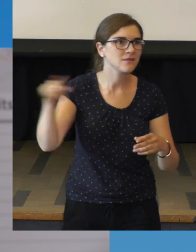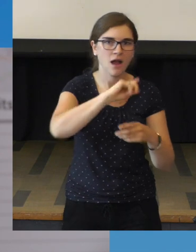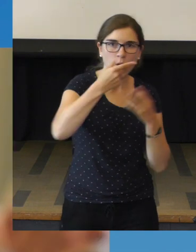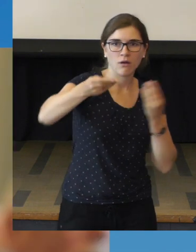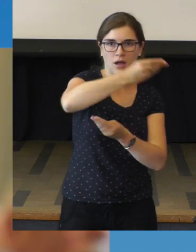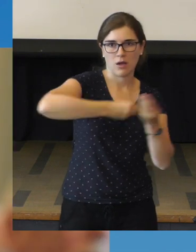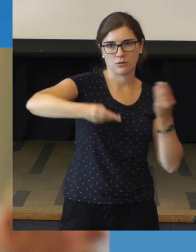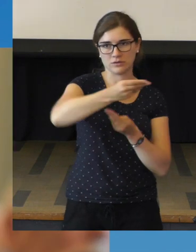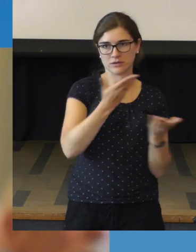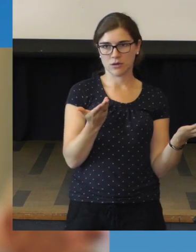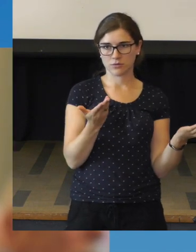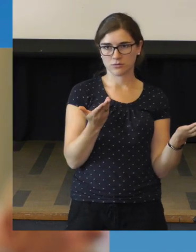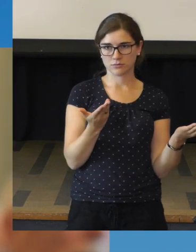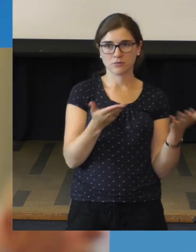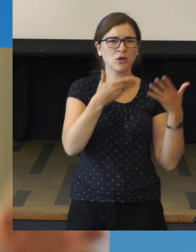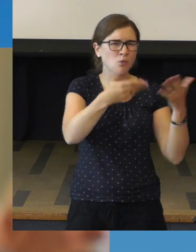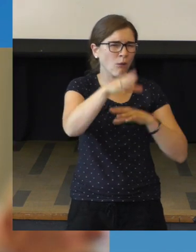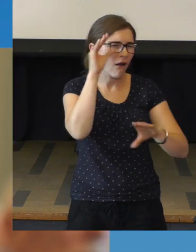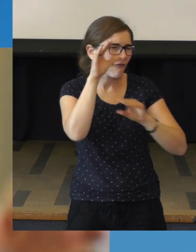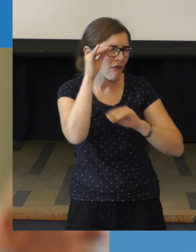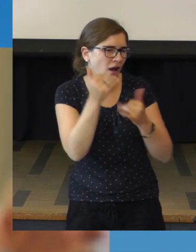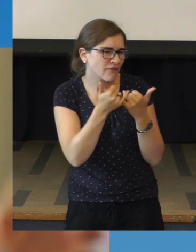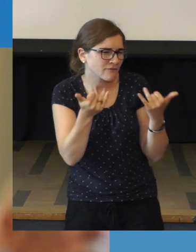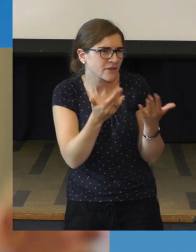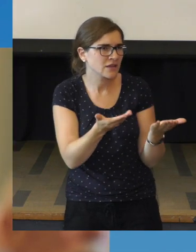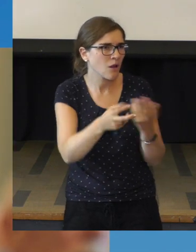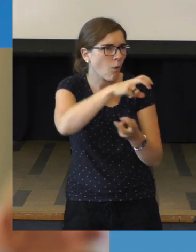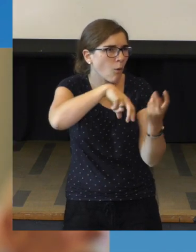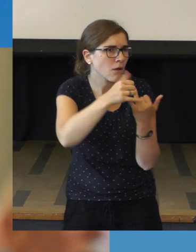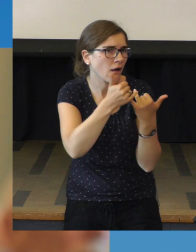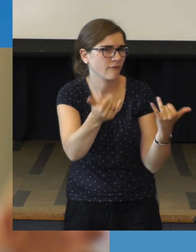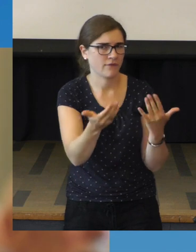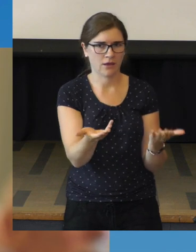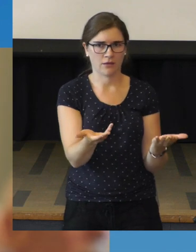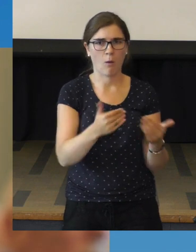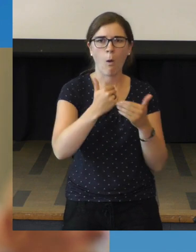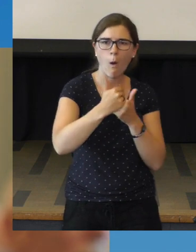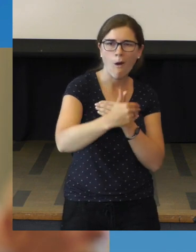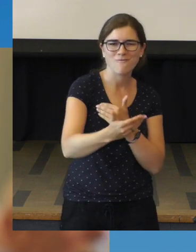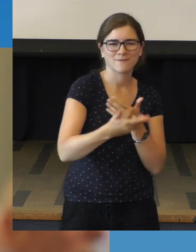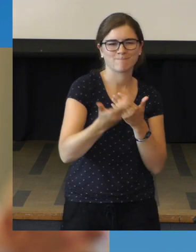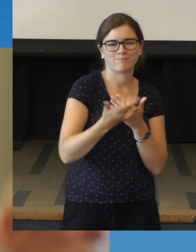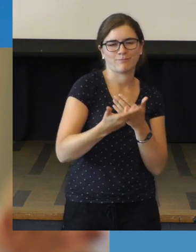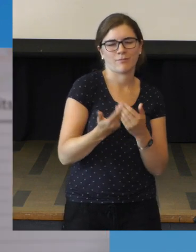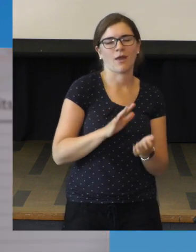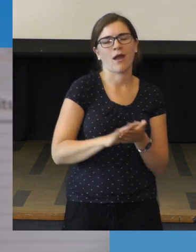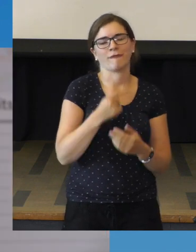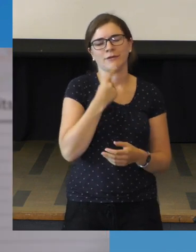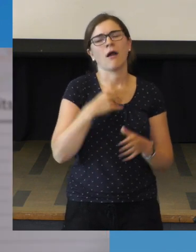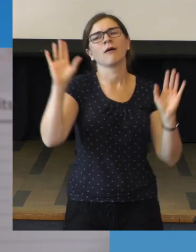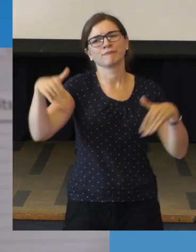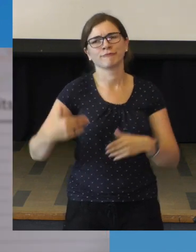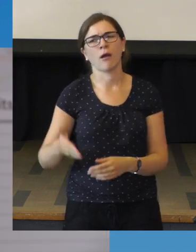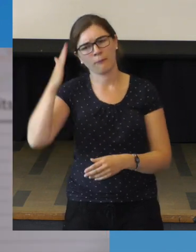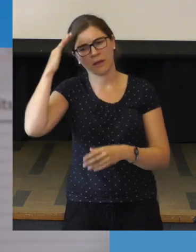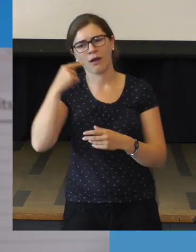sich auszutauschen. Wie haben Sie das erfahren? Wie sind Sie damit umgegangen? Oft wird so flapsig vom Bekannten